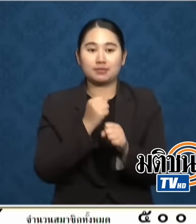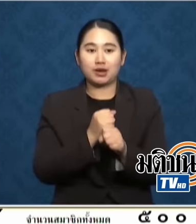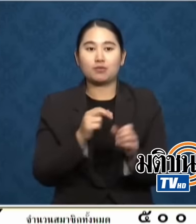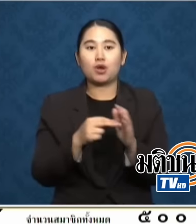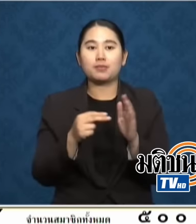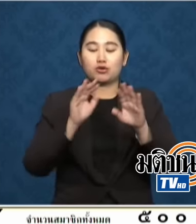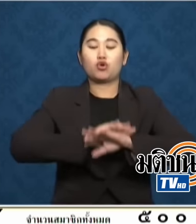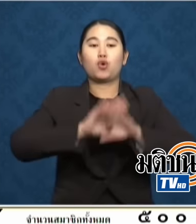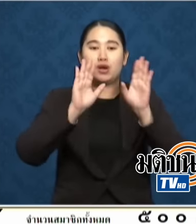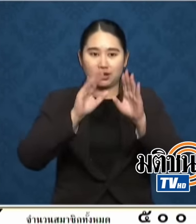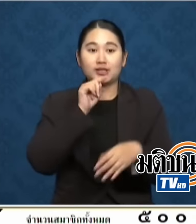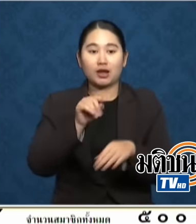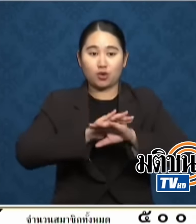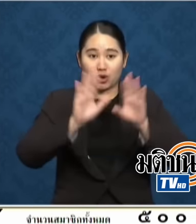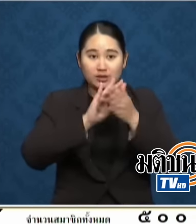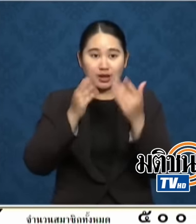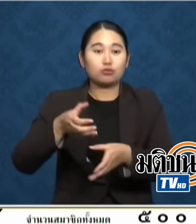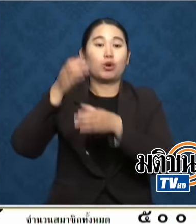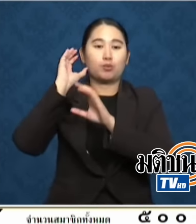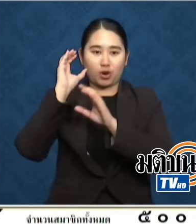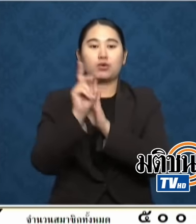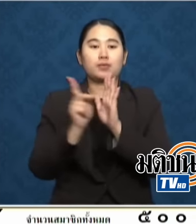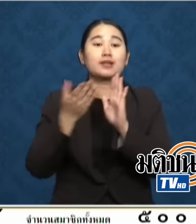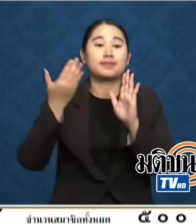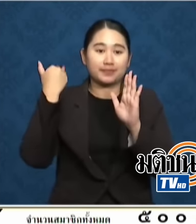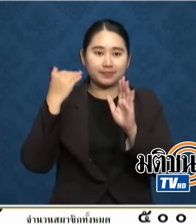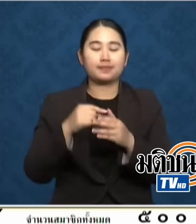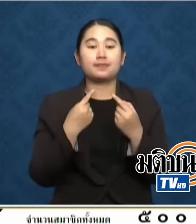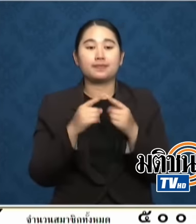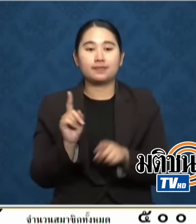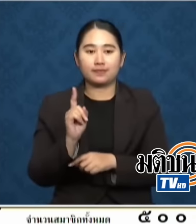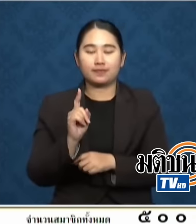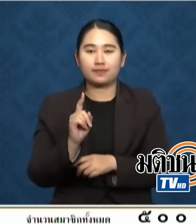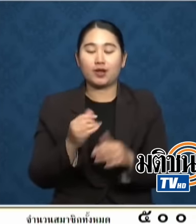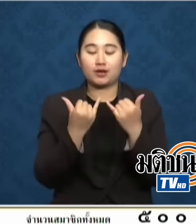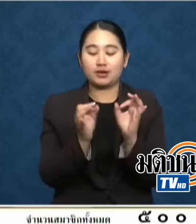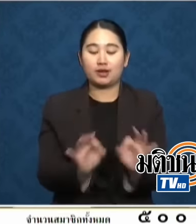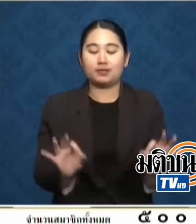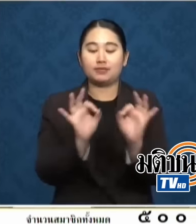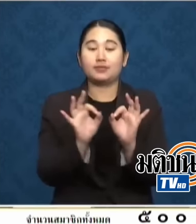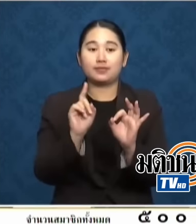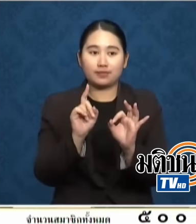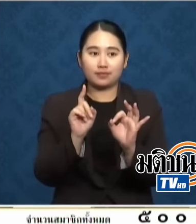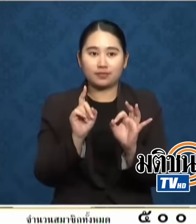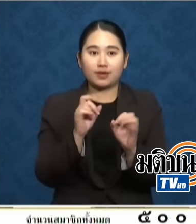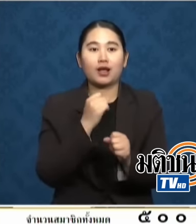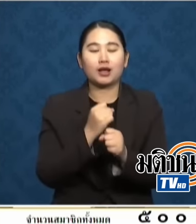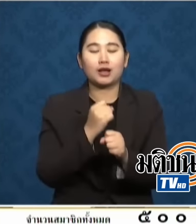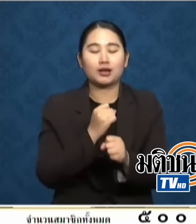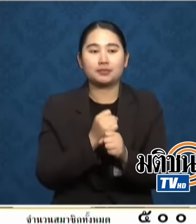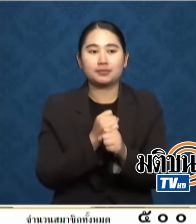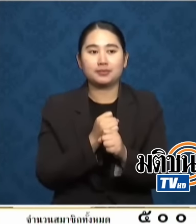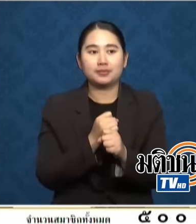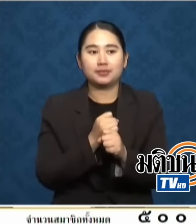ยกเลิกคำสั่งแล้วก็กลับไปเหมือนกฎหมายเดิมแต่ว่าที่สำคัญก็คือว่ายังสามารถที่